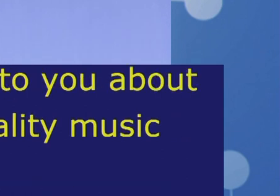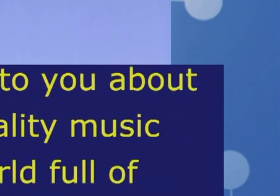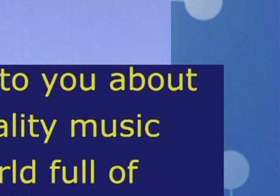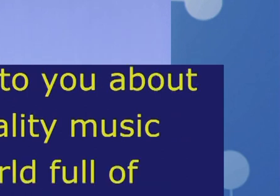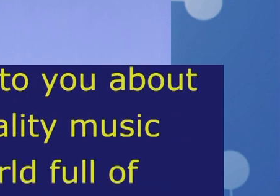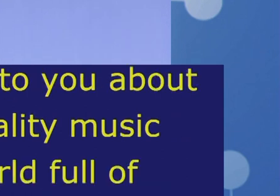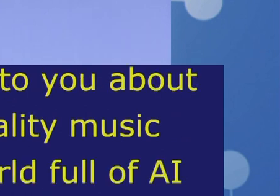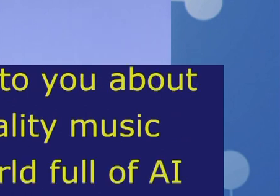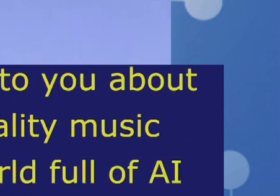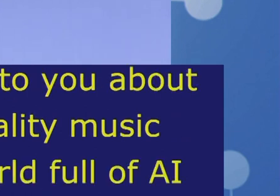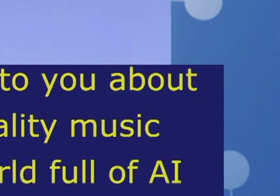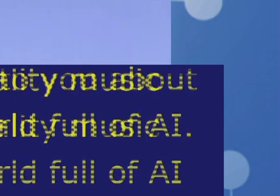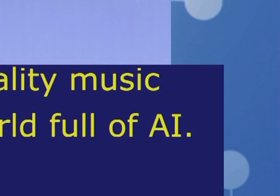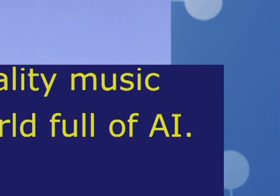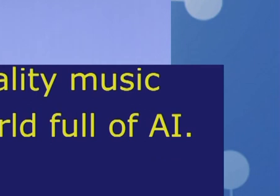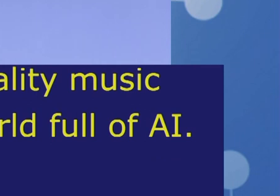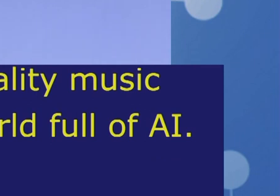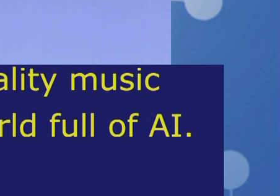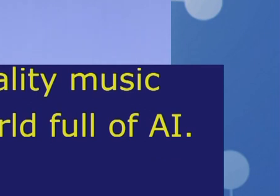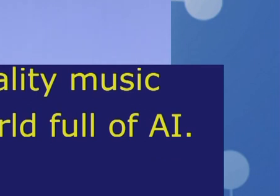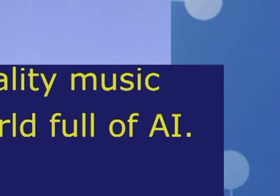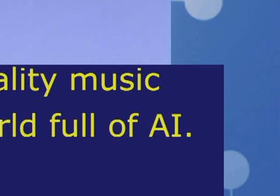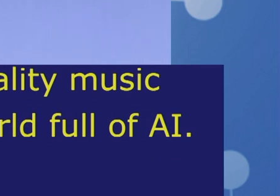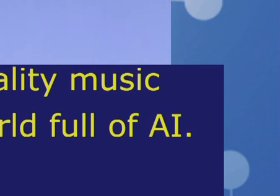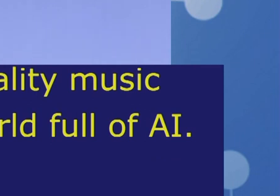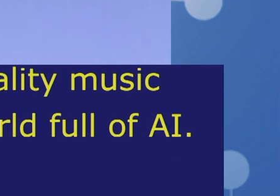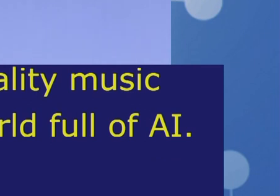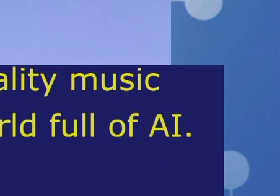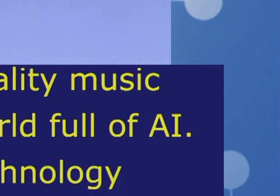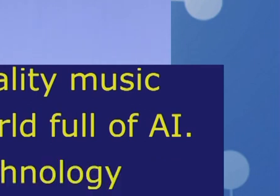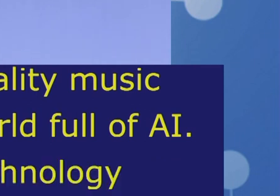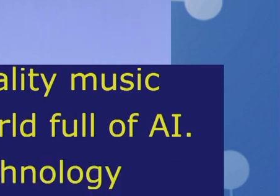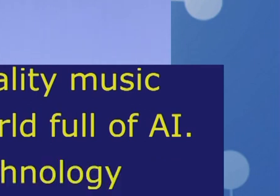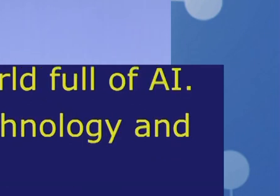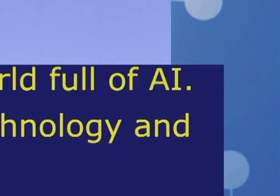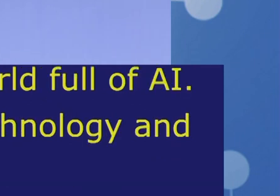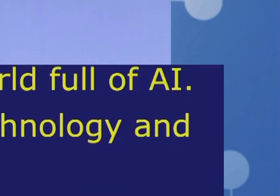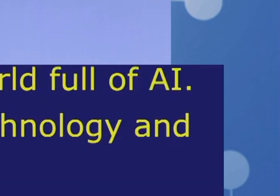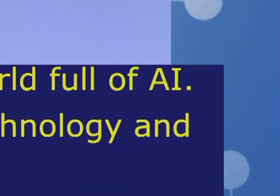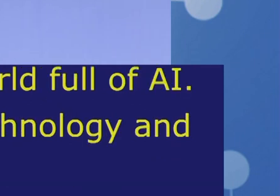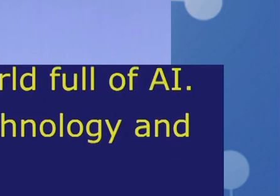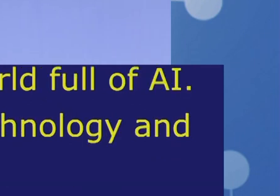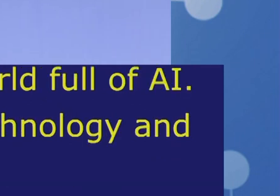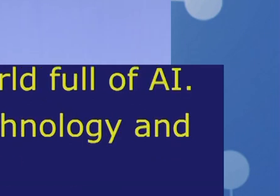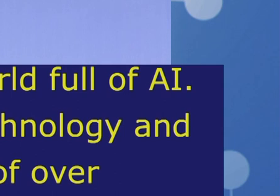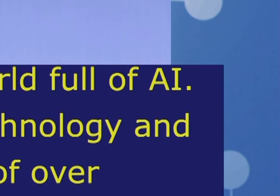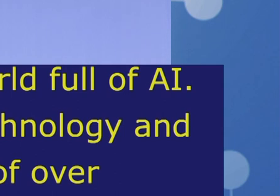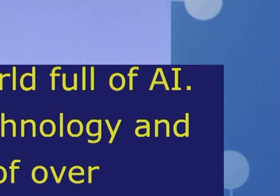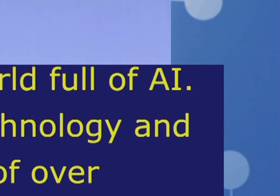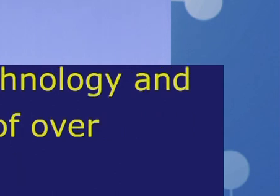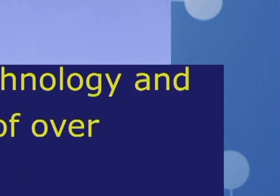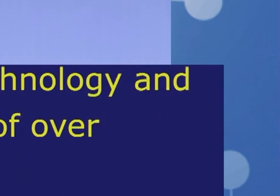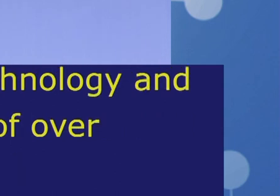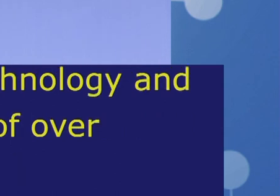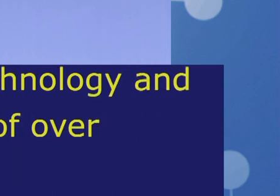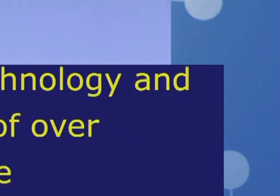świecie cyfrowych technologii i sztucznej inteligencji. Jesteśmy otoczeni technologią. Żyjemy